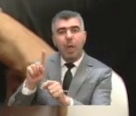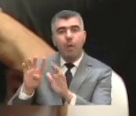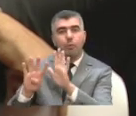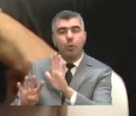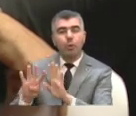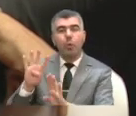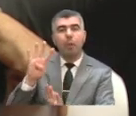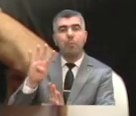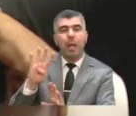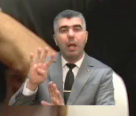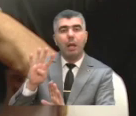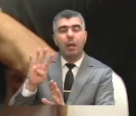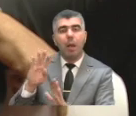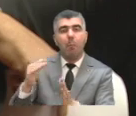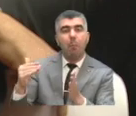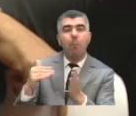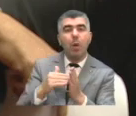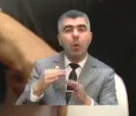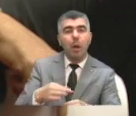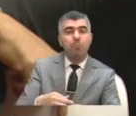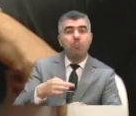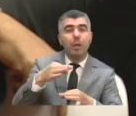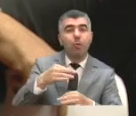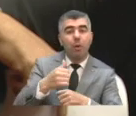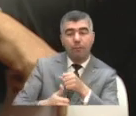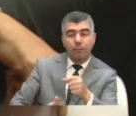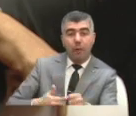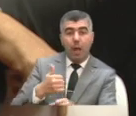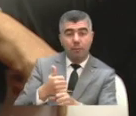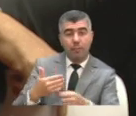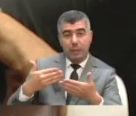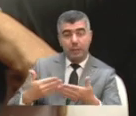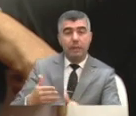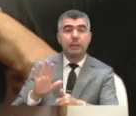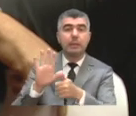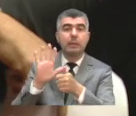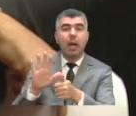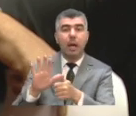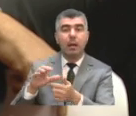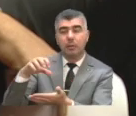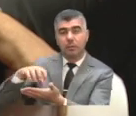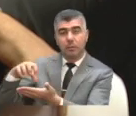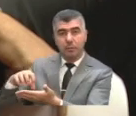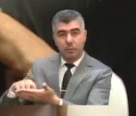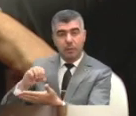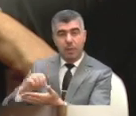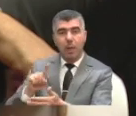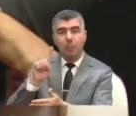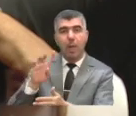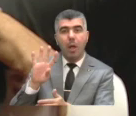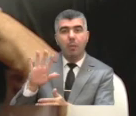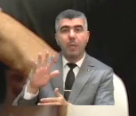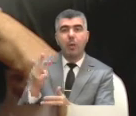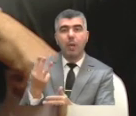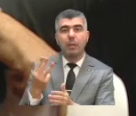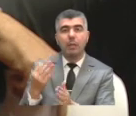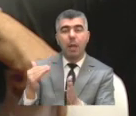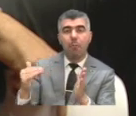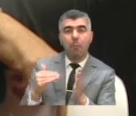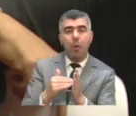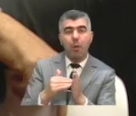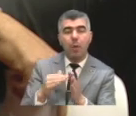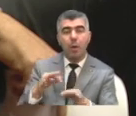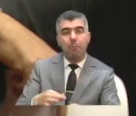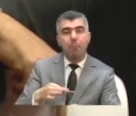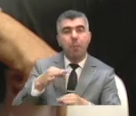مليون متر كوب في السنة، ويتم حاليا إنجاز 6 محطات لتحلية مياه البحر بقدرة 135 مليون متر